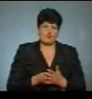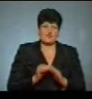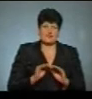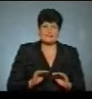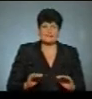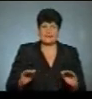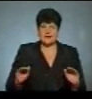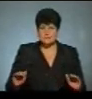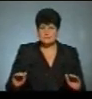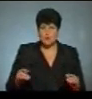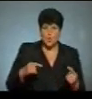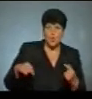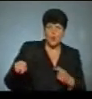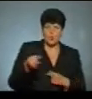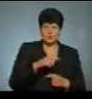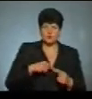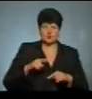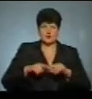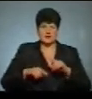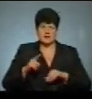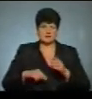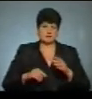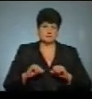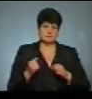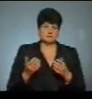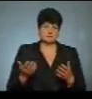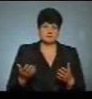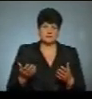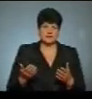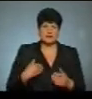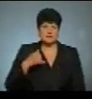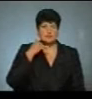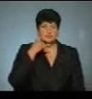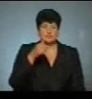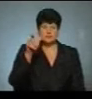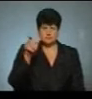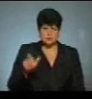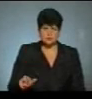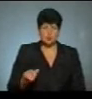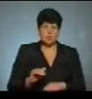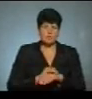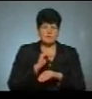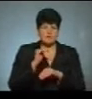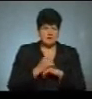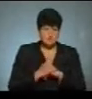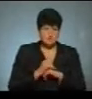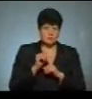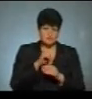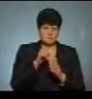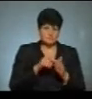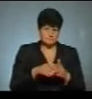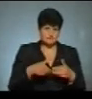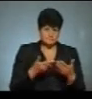дітей, оточуючих, рідних і так далі. І мені підказують, нам телефонує глядач. Доброго вечора. Можете поставити